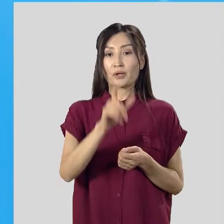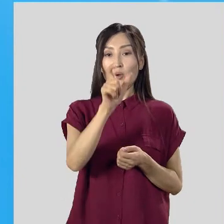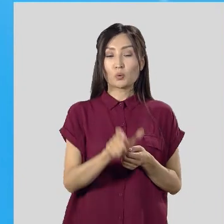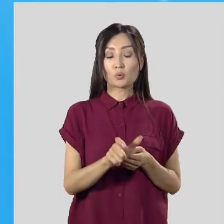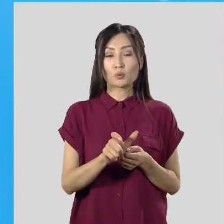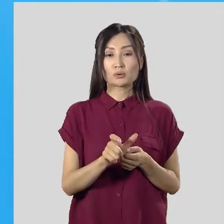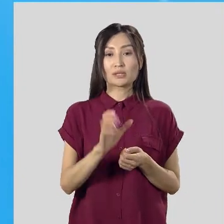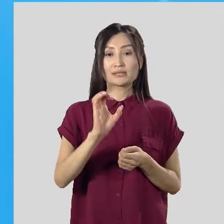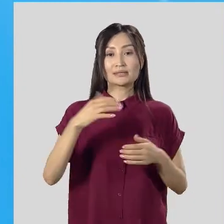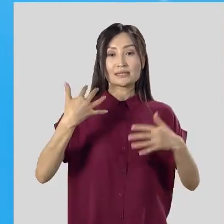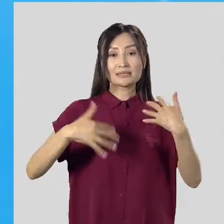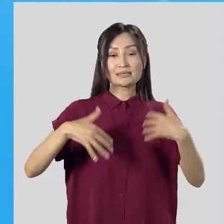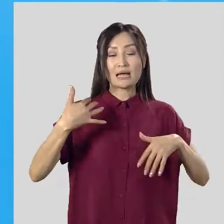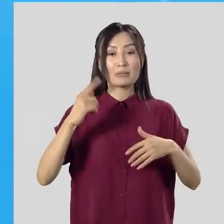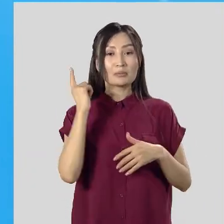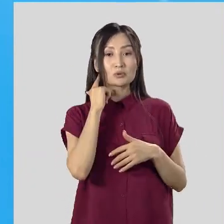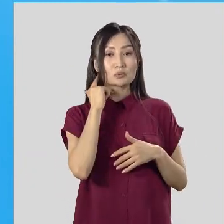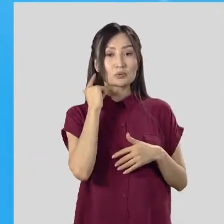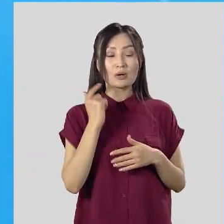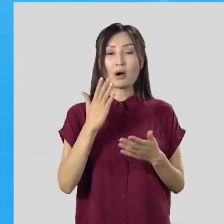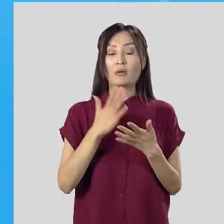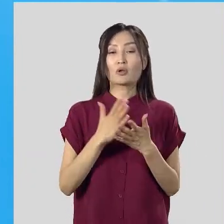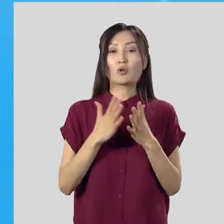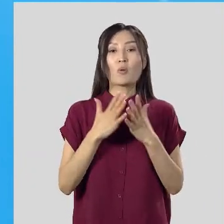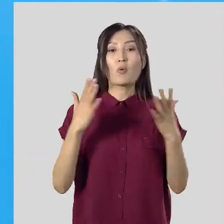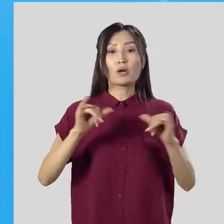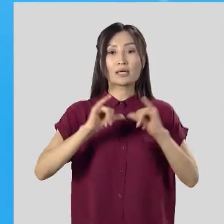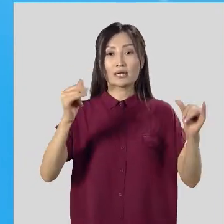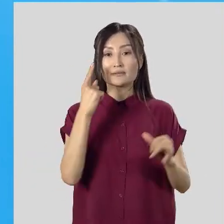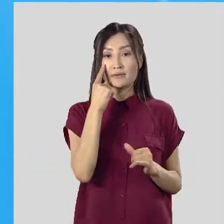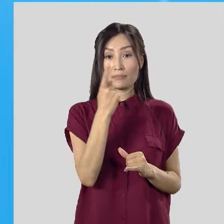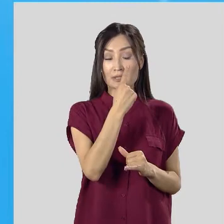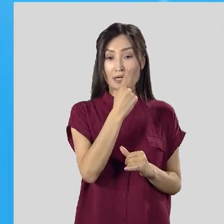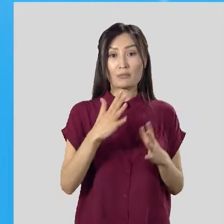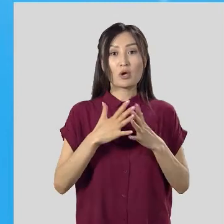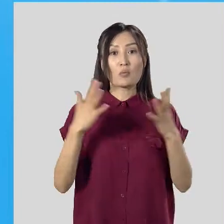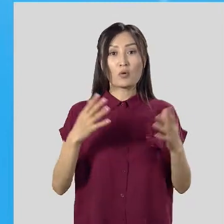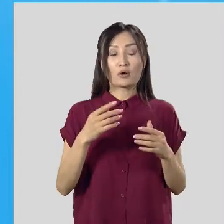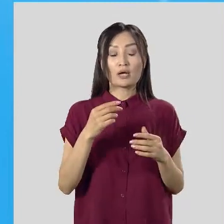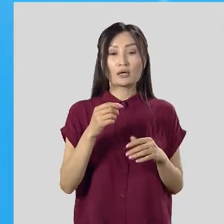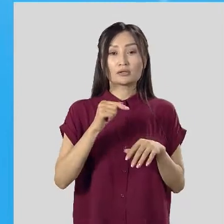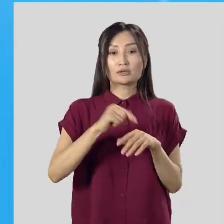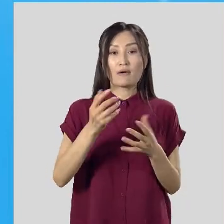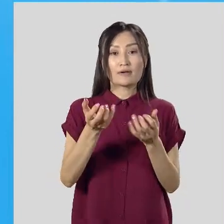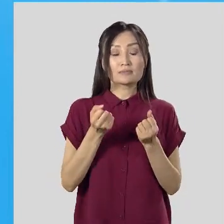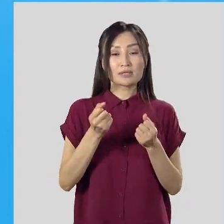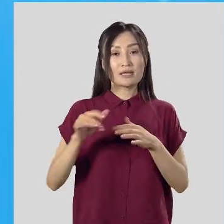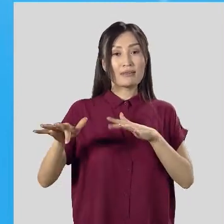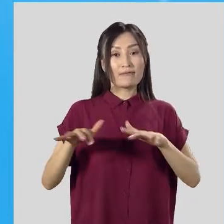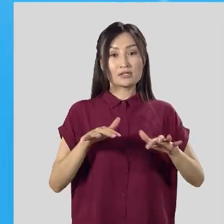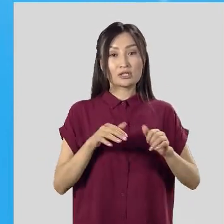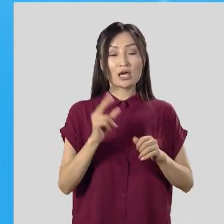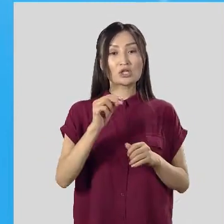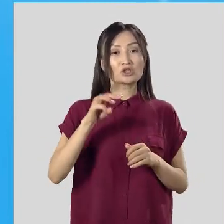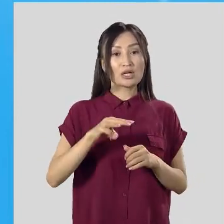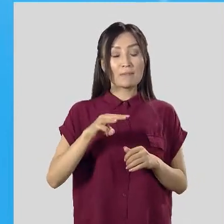Люди с ослабленным слухом обладают более развитым зрением и более чутким к восприятию движения,